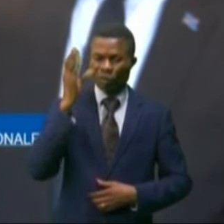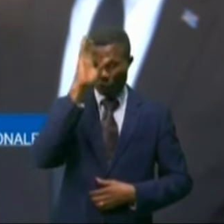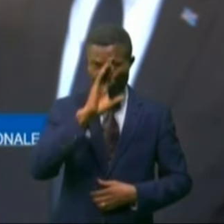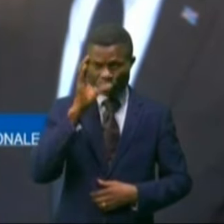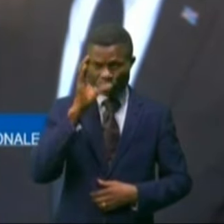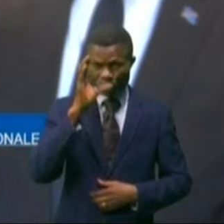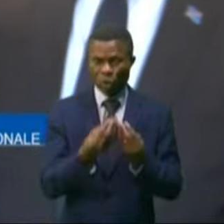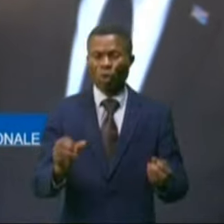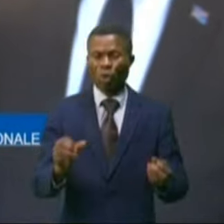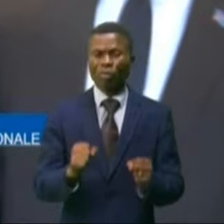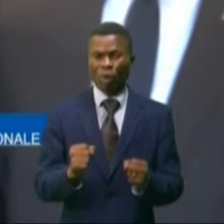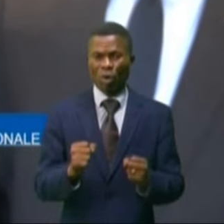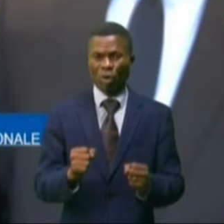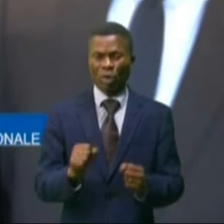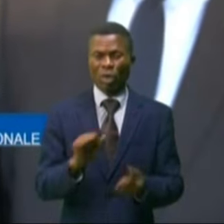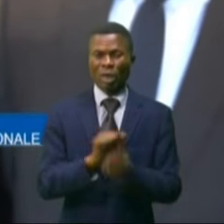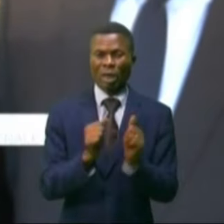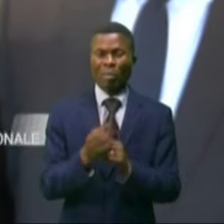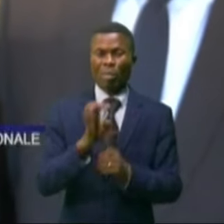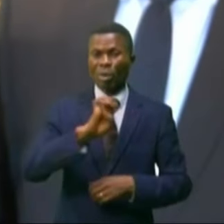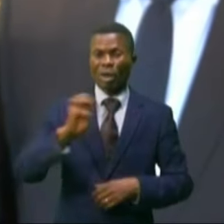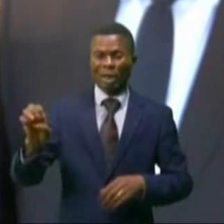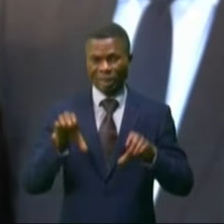de l'Assemblée parlementaire